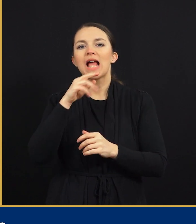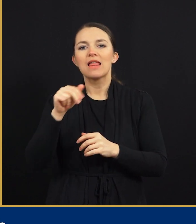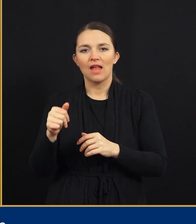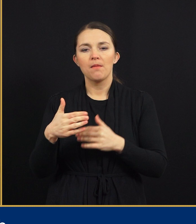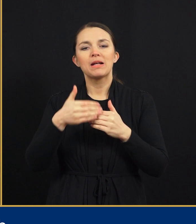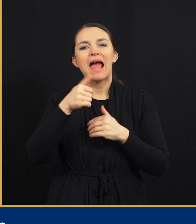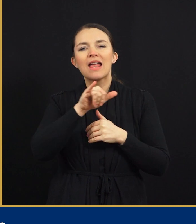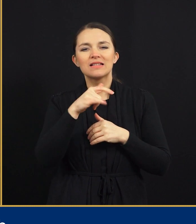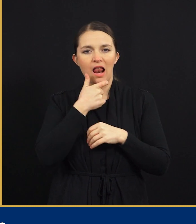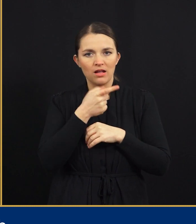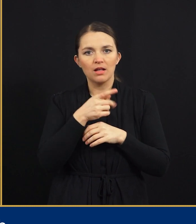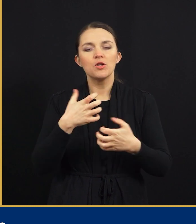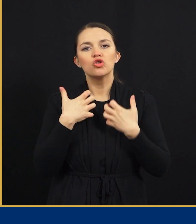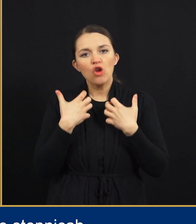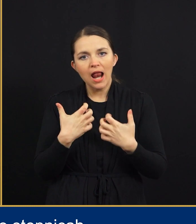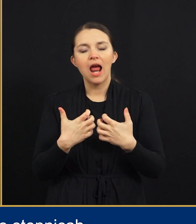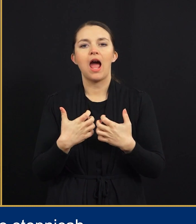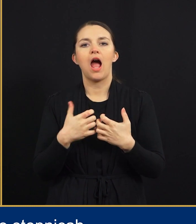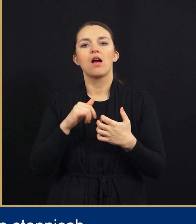pri 11 letih zaželela,